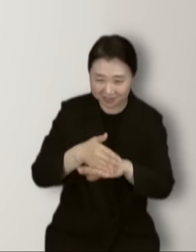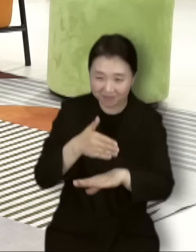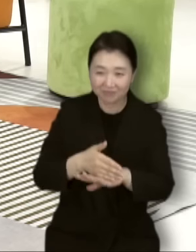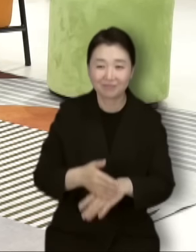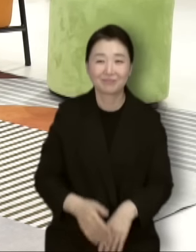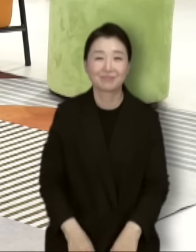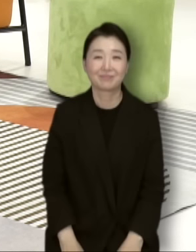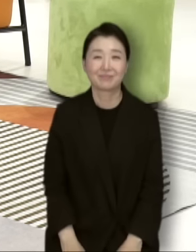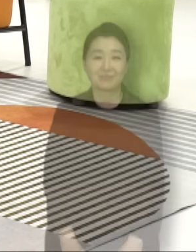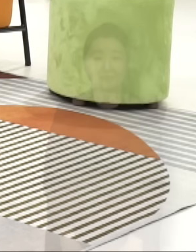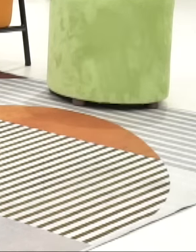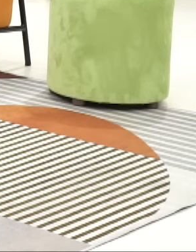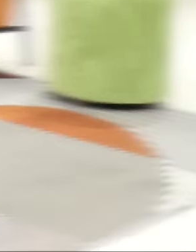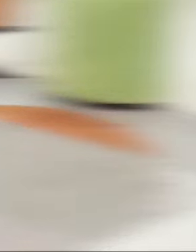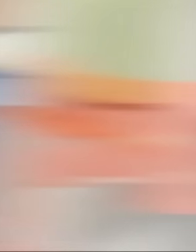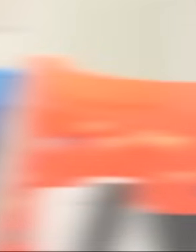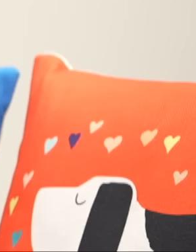사랑합니다